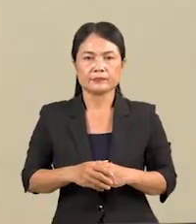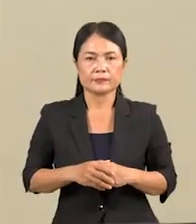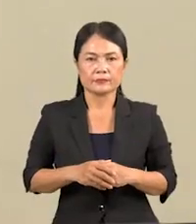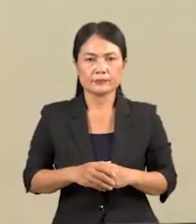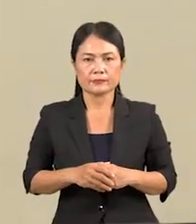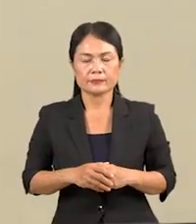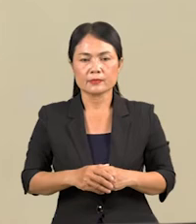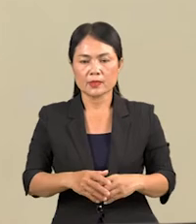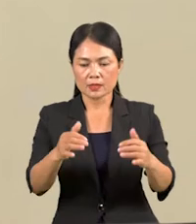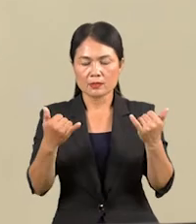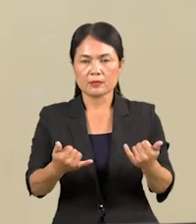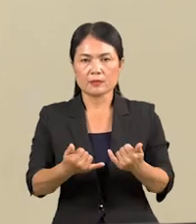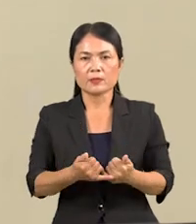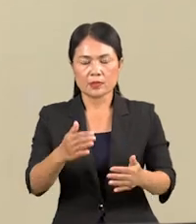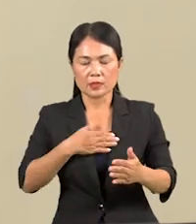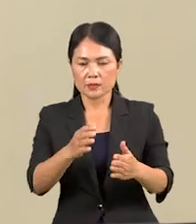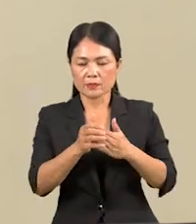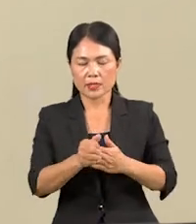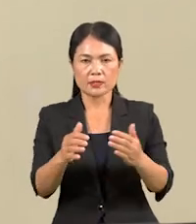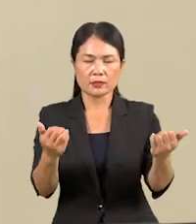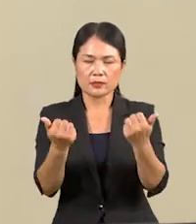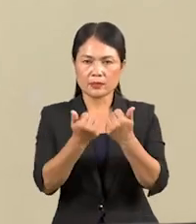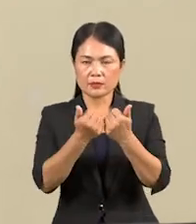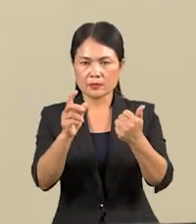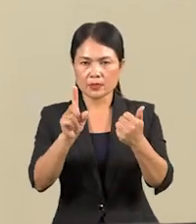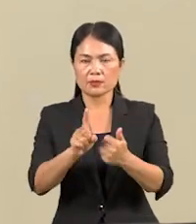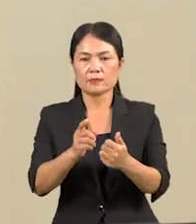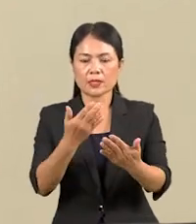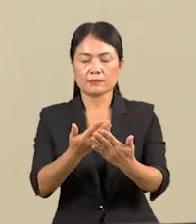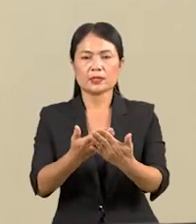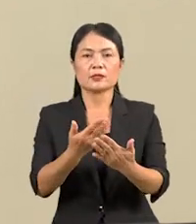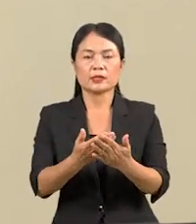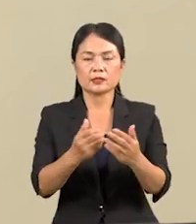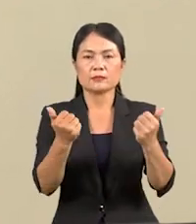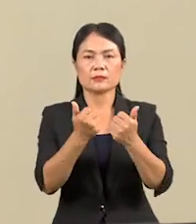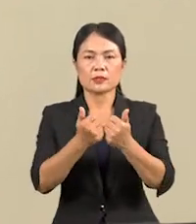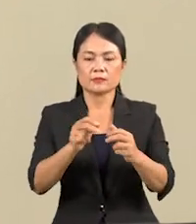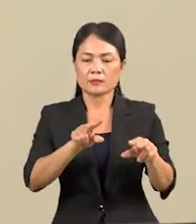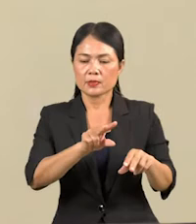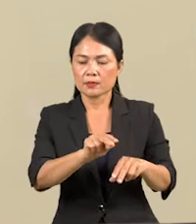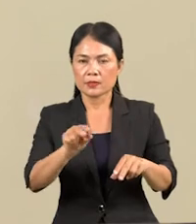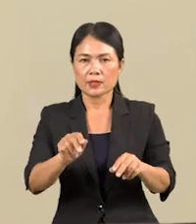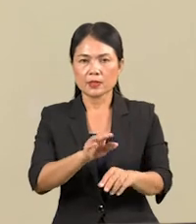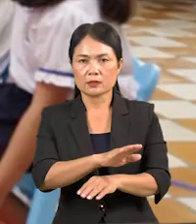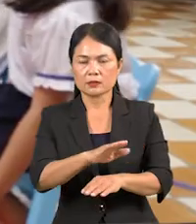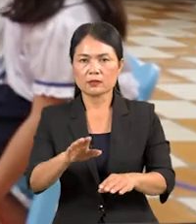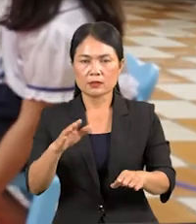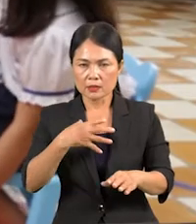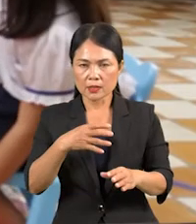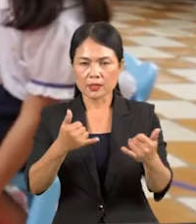ចាថ្ងៃនេះអ្នកគ្រូនឹងនាំកូនលេងលបែងមួយដែលមានឈ្មោះថាលបែងគៀបដង្គៀបកូនកូនចង់លេងអ